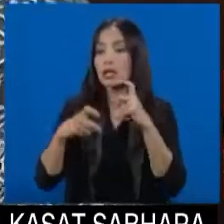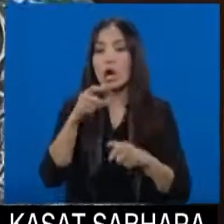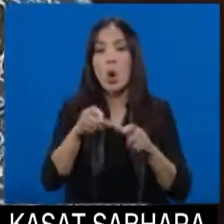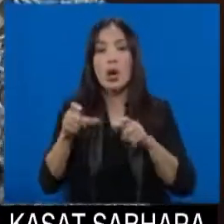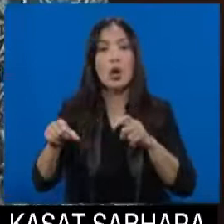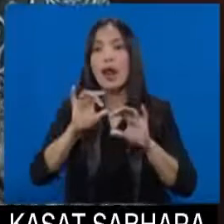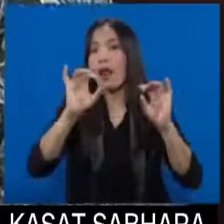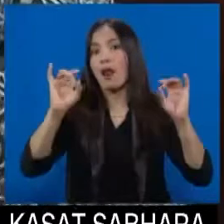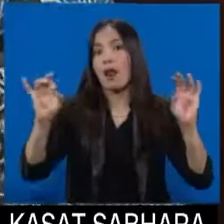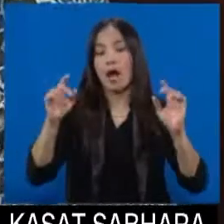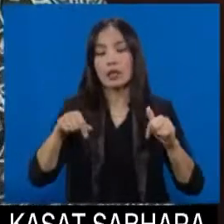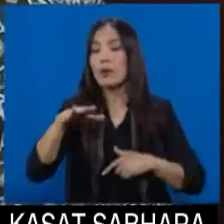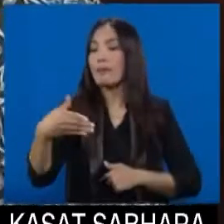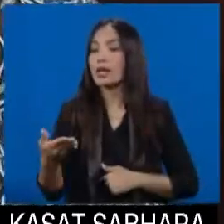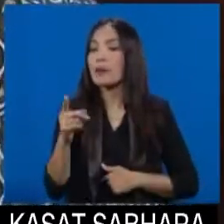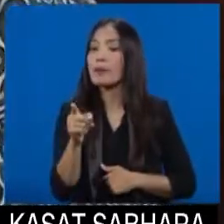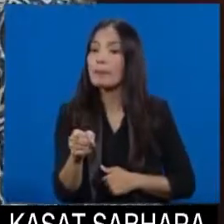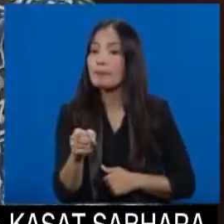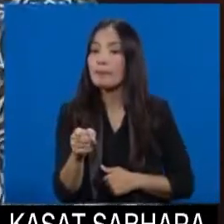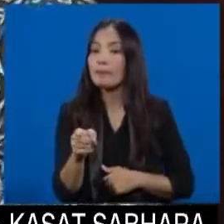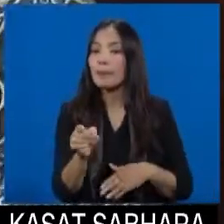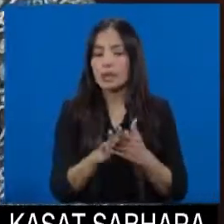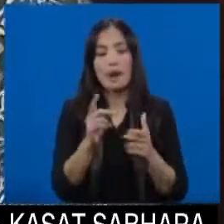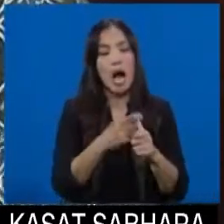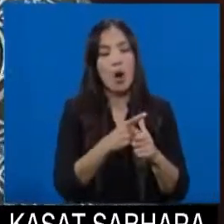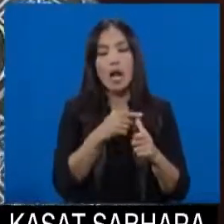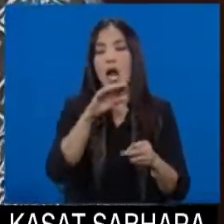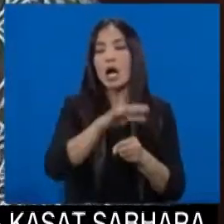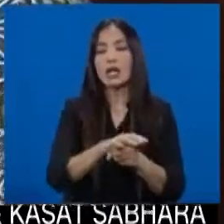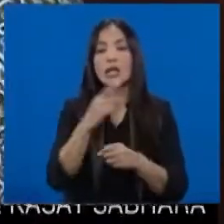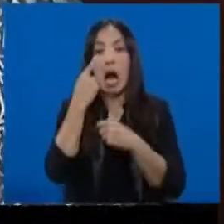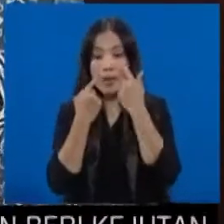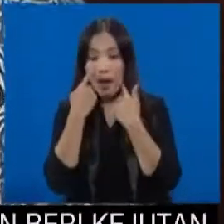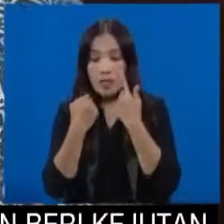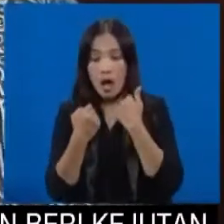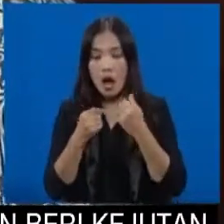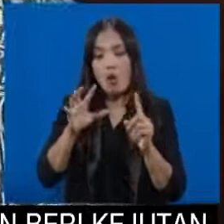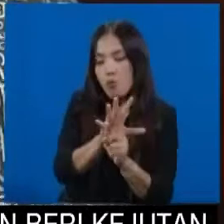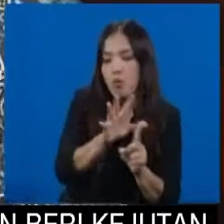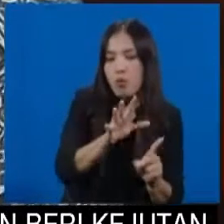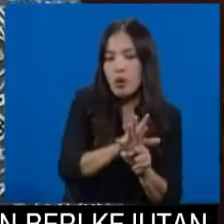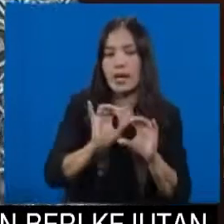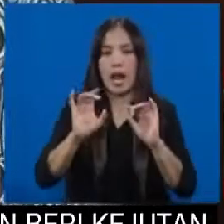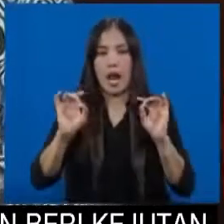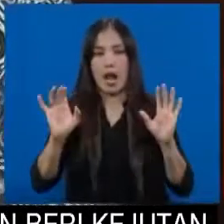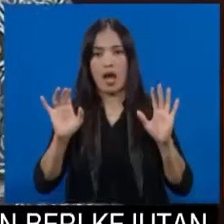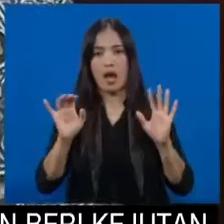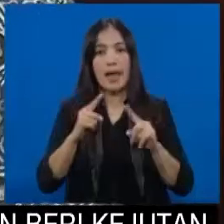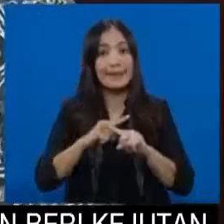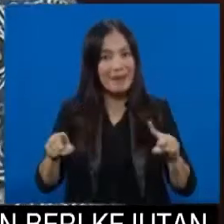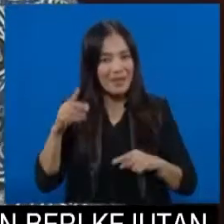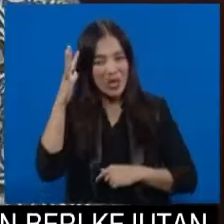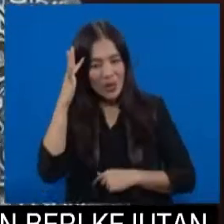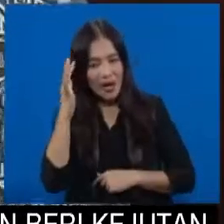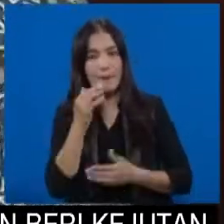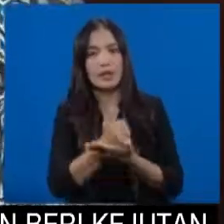sebagainya, dia mati karena bermulanya gas air mata, desak-desakan dan sebagainya. Tapi yang juga paling